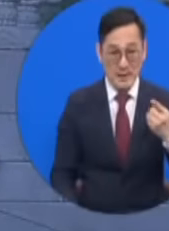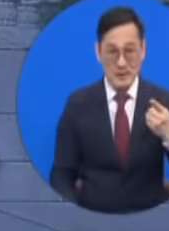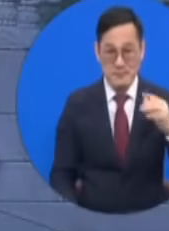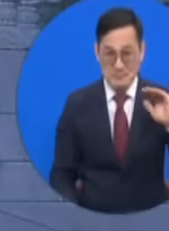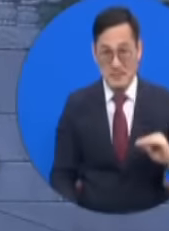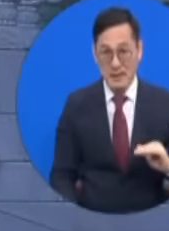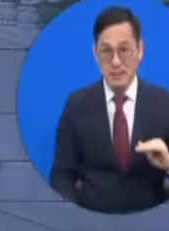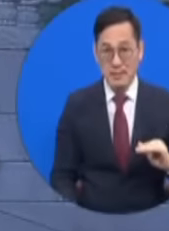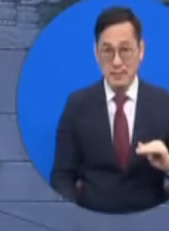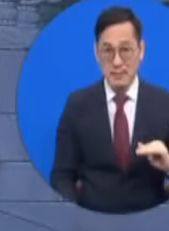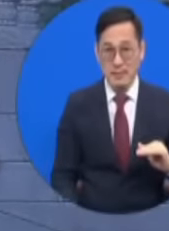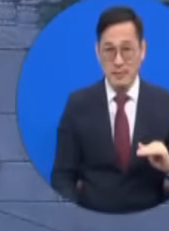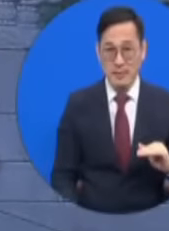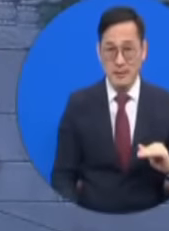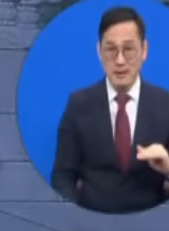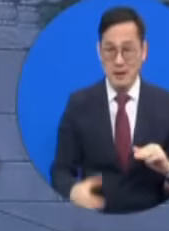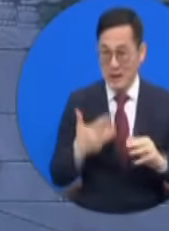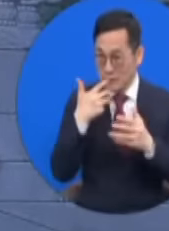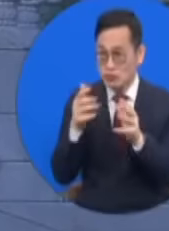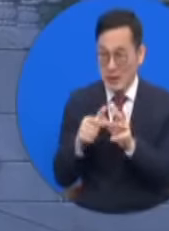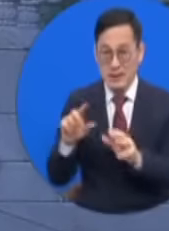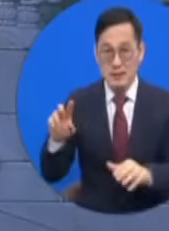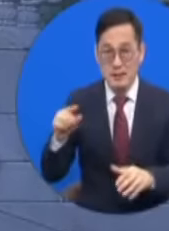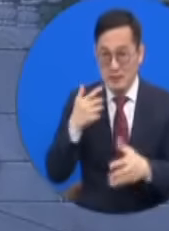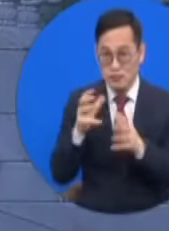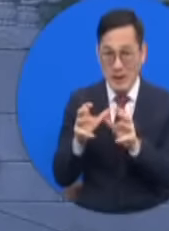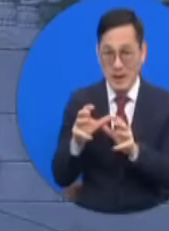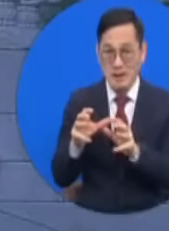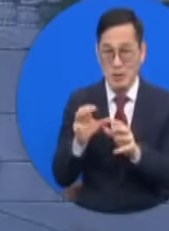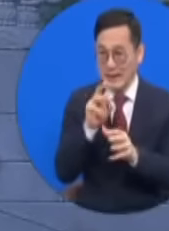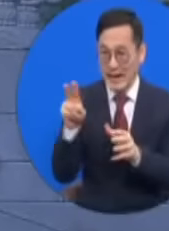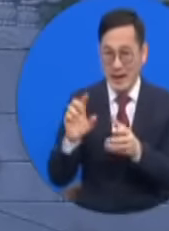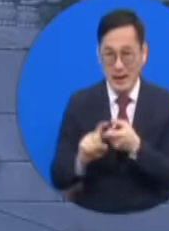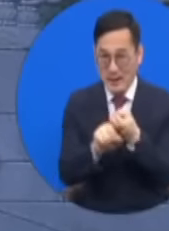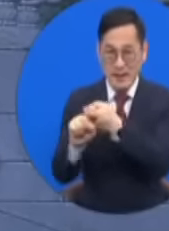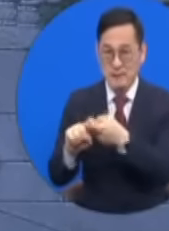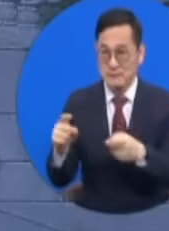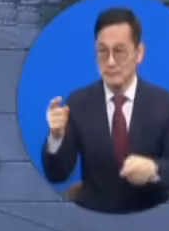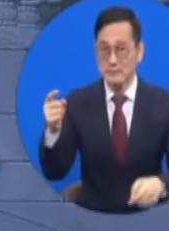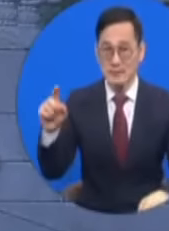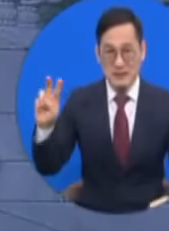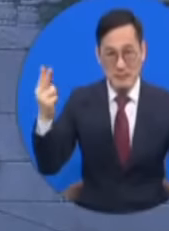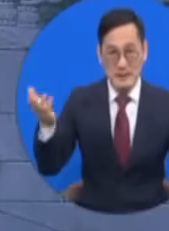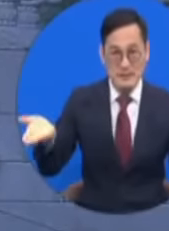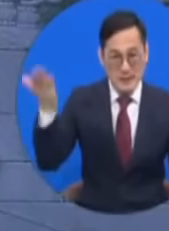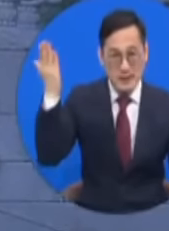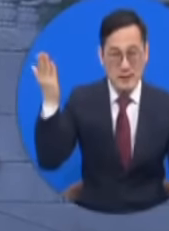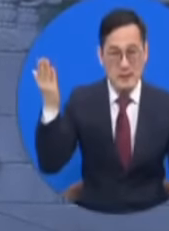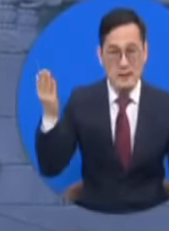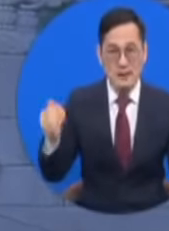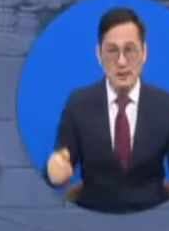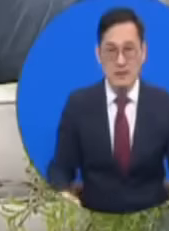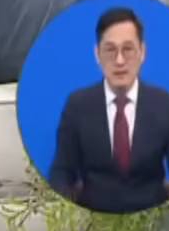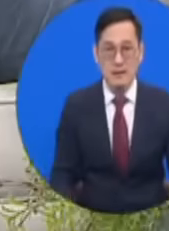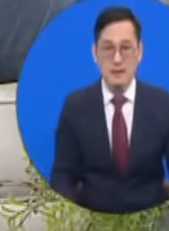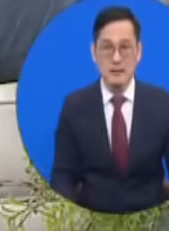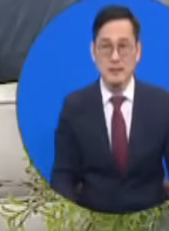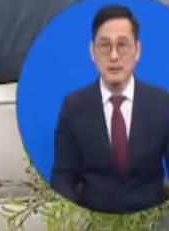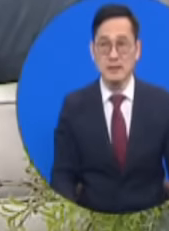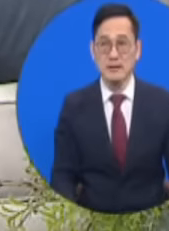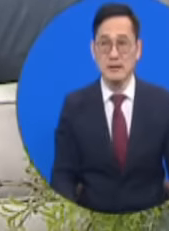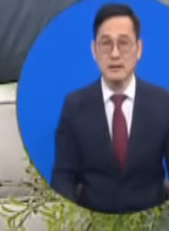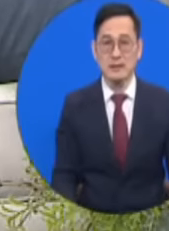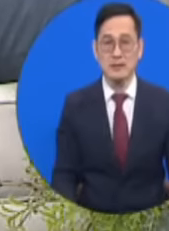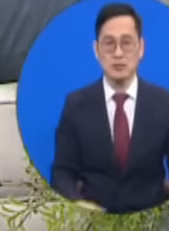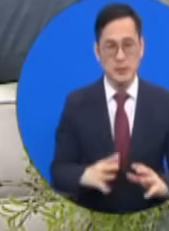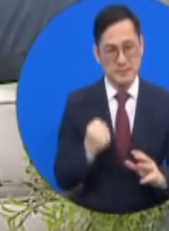100석 미만으로 돼야 되는 거잖아요. 왜냐하면 개혁신당이나 뭐 네. 다른 새로운 미래당이 있기 때문에 그러면 국민의힘이